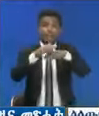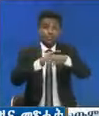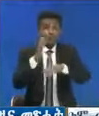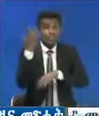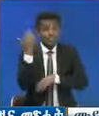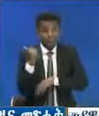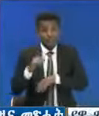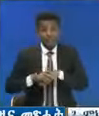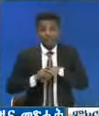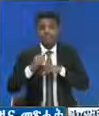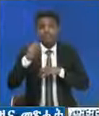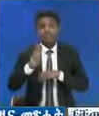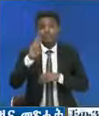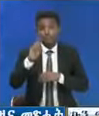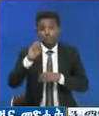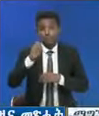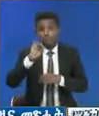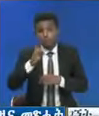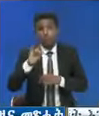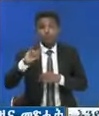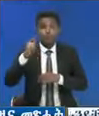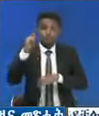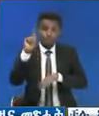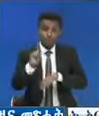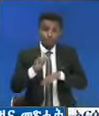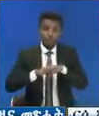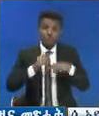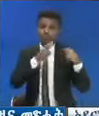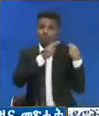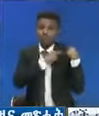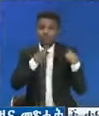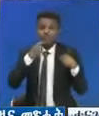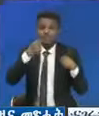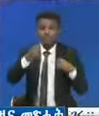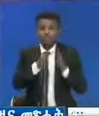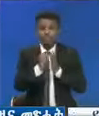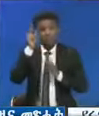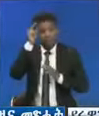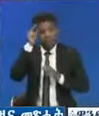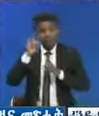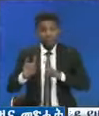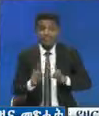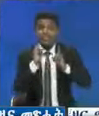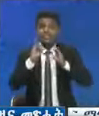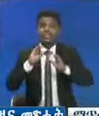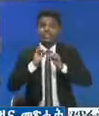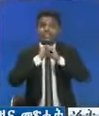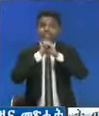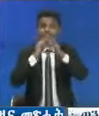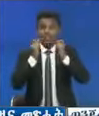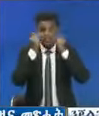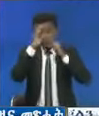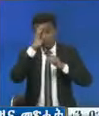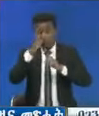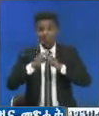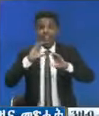ልማት መምሪያ ምክትል ኃላፊ አቶ ተገኘ አባተ ችግሩ ቢከሰት ህብረተሰቡ በባህላዊ መንገድ መከላከል እንዲችል ግንዛቤ ከመፍጠር ጀምሮ